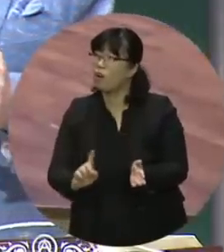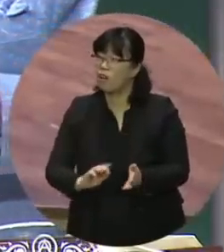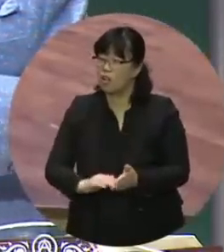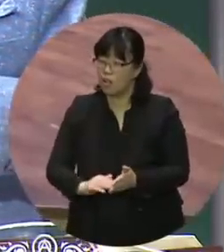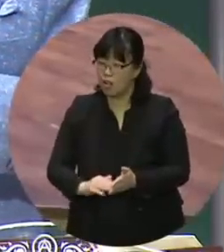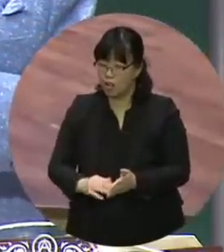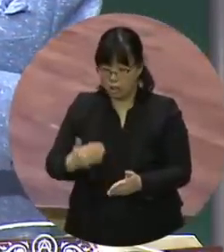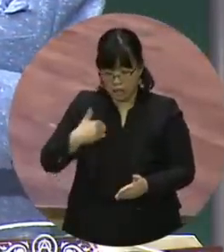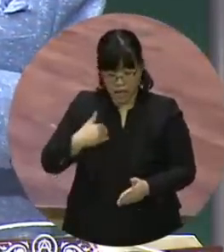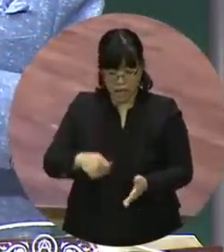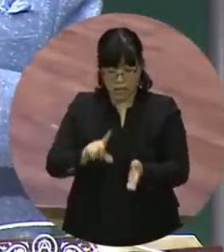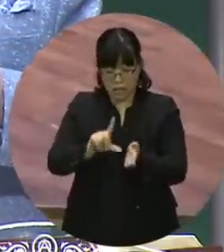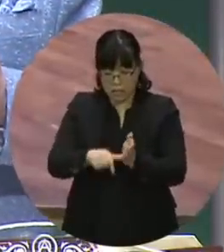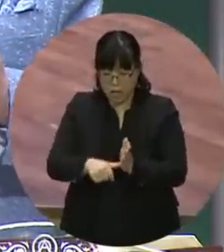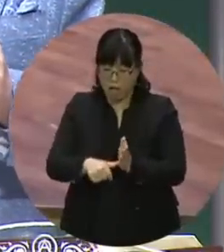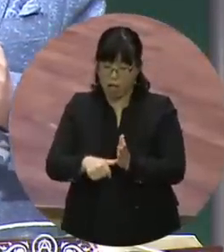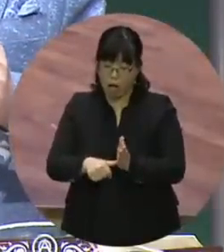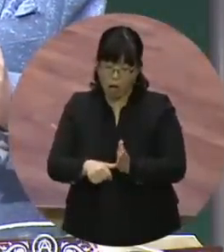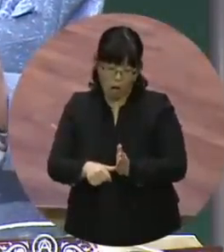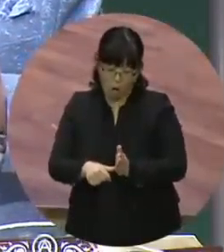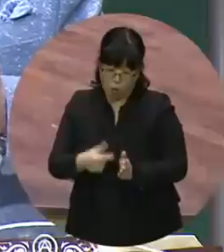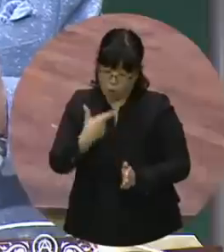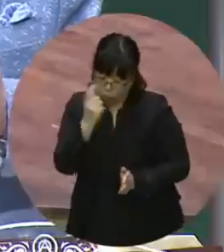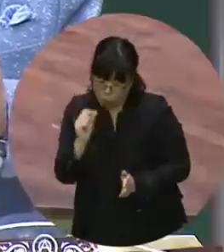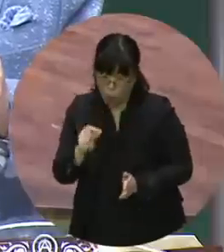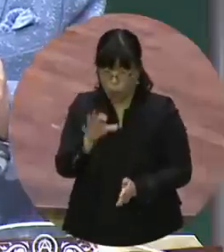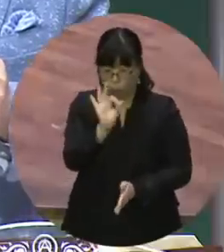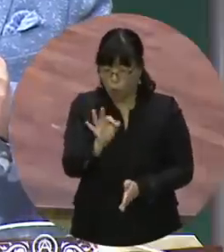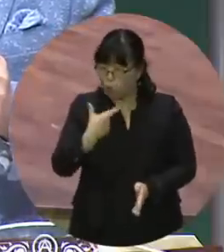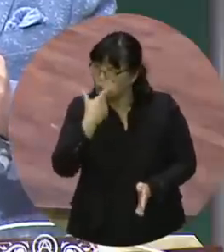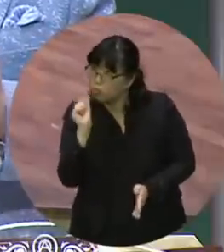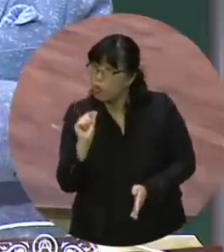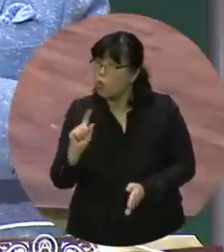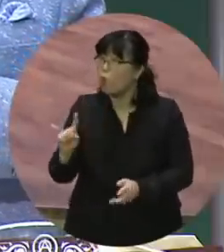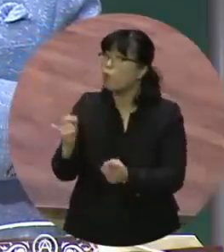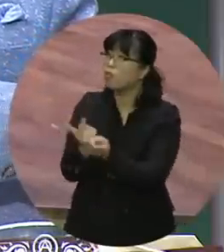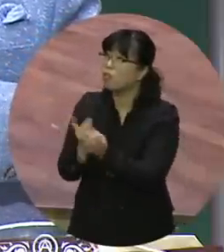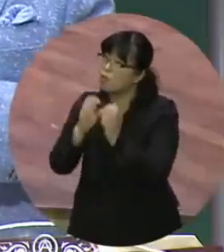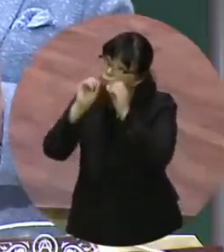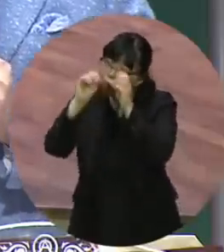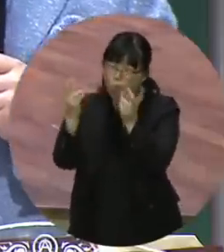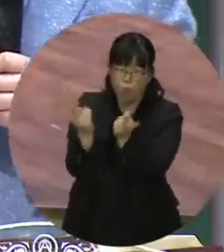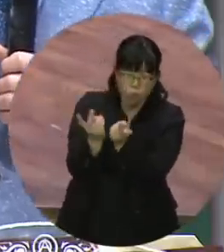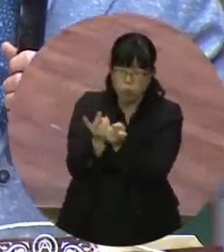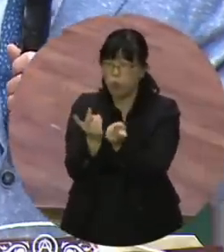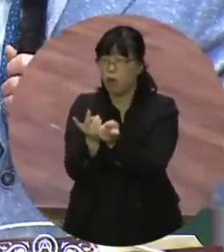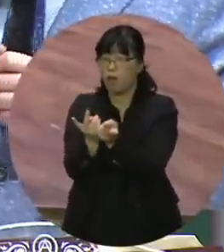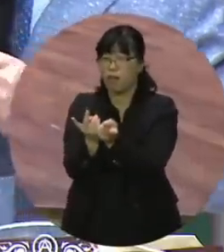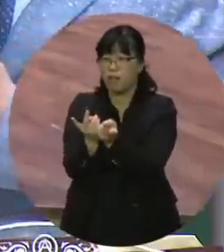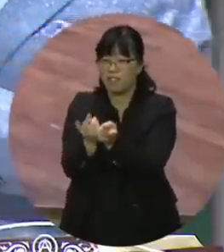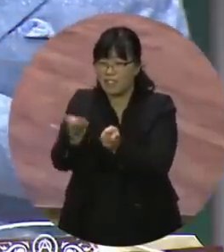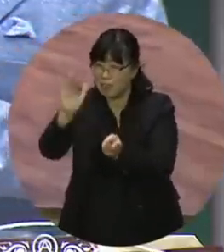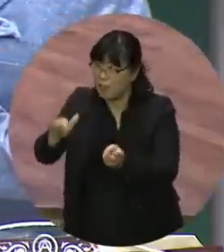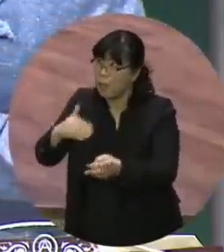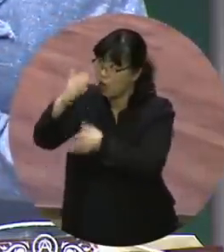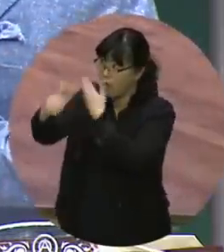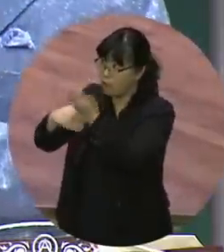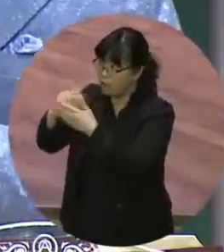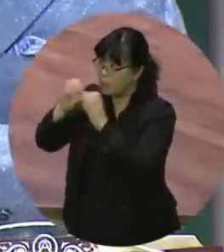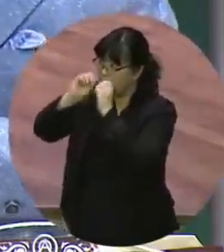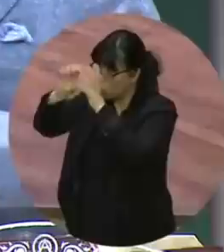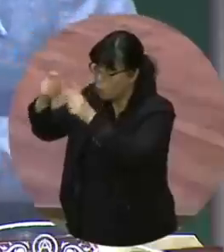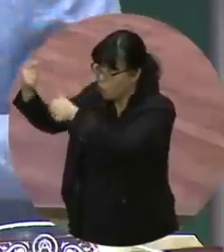사람이 하는 거지. 전도해라. 전도해봤어요. 해본 적도 없어. 못했진 아니지만. 자,